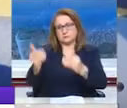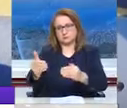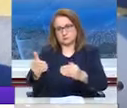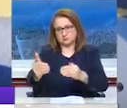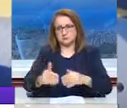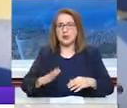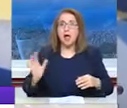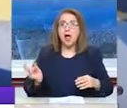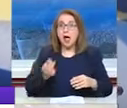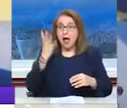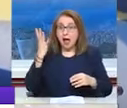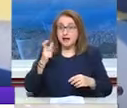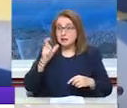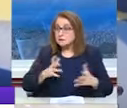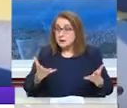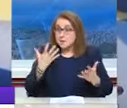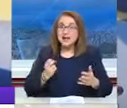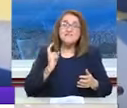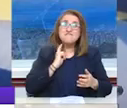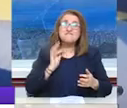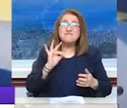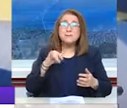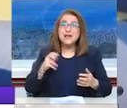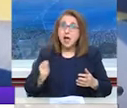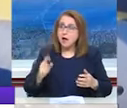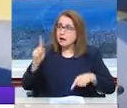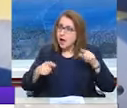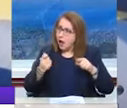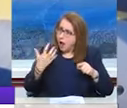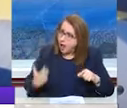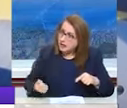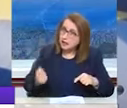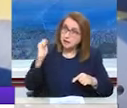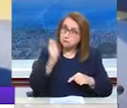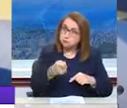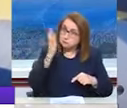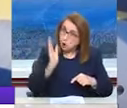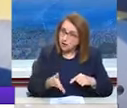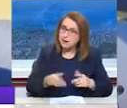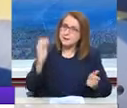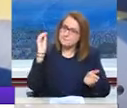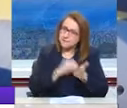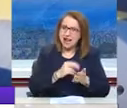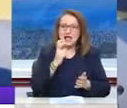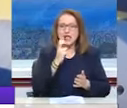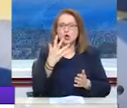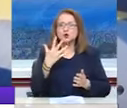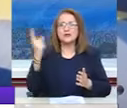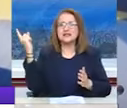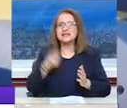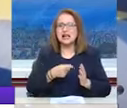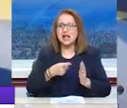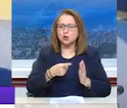τον μήνα Απρίλιο υποχρεώσεις ΦΠΑ καταβληθούν εμπρόθεσμα, το 25% του ποσού